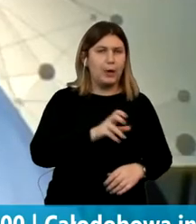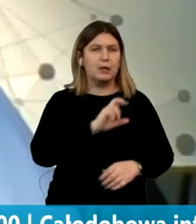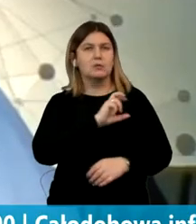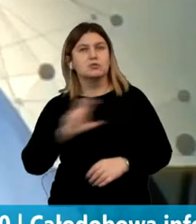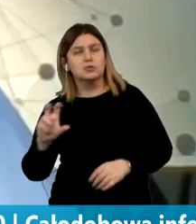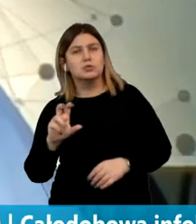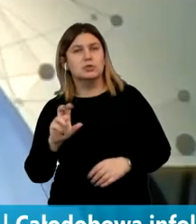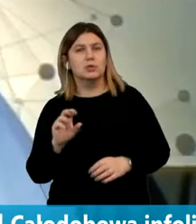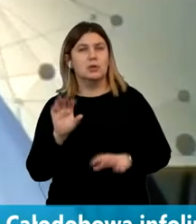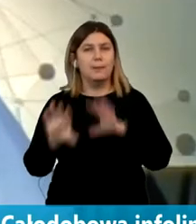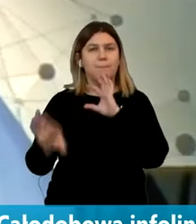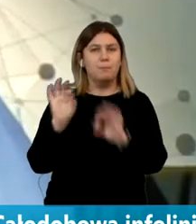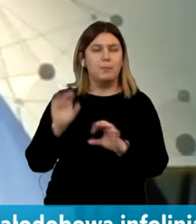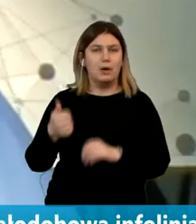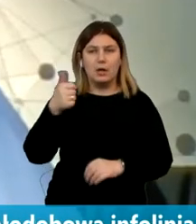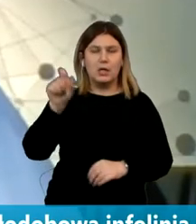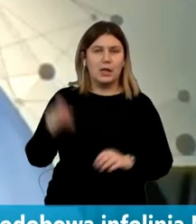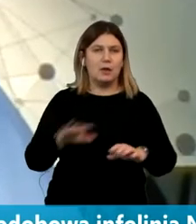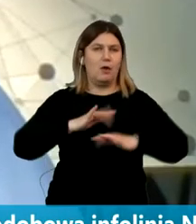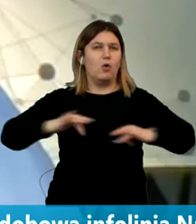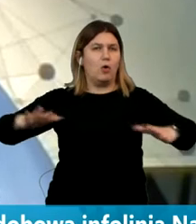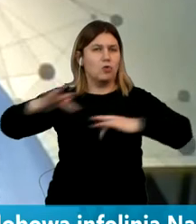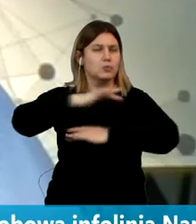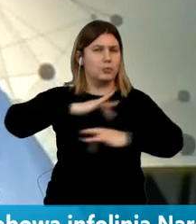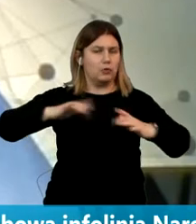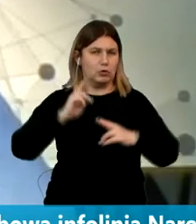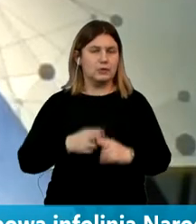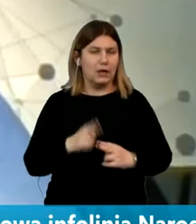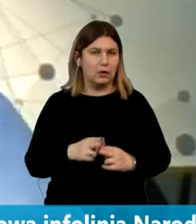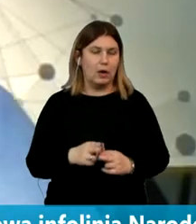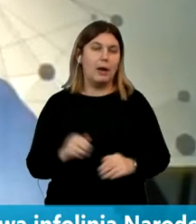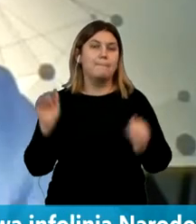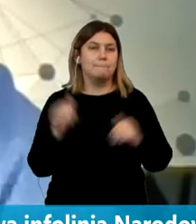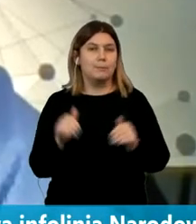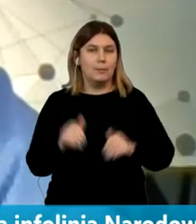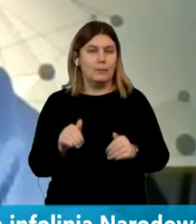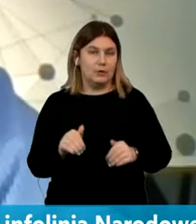rzeczywiście pojedyncze, rozproszone zachorowania. No ale może się to